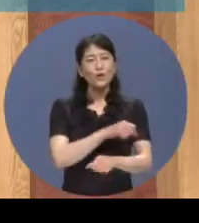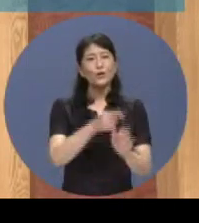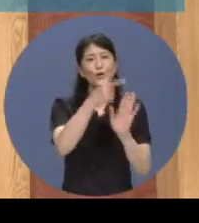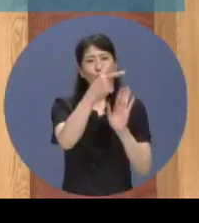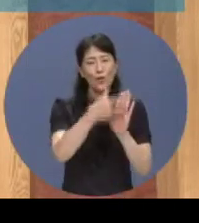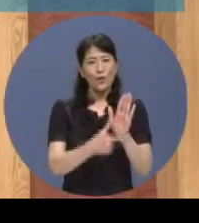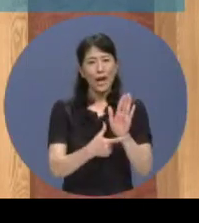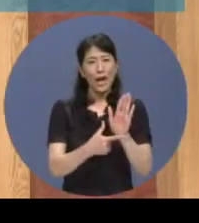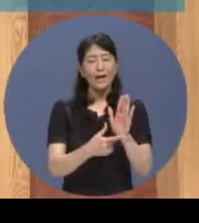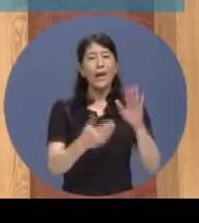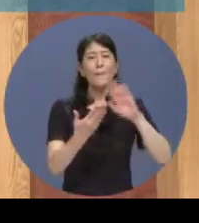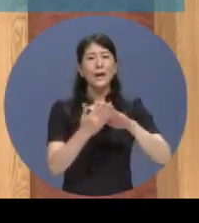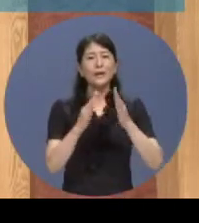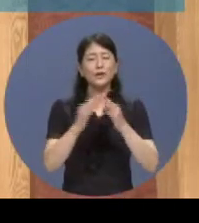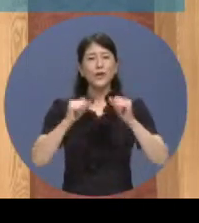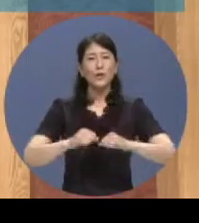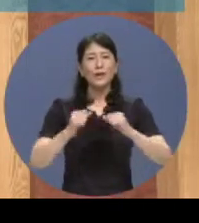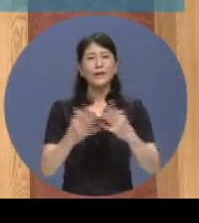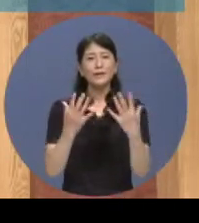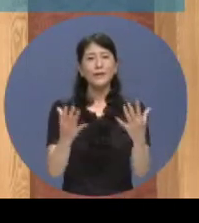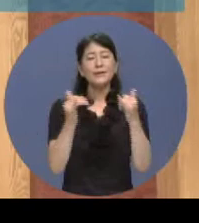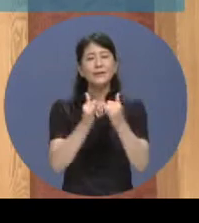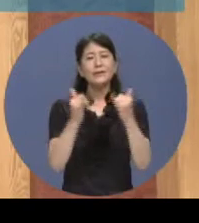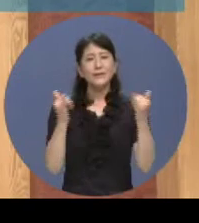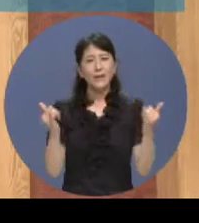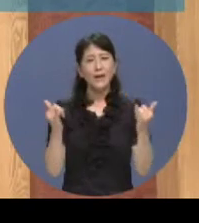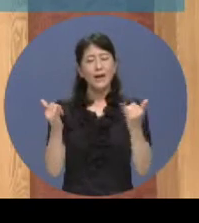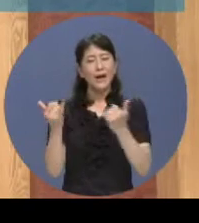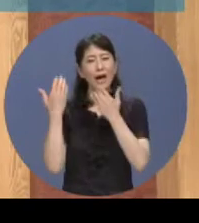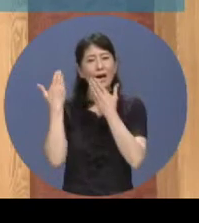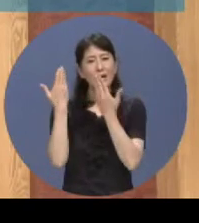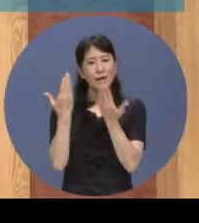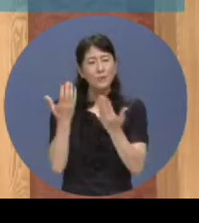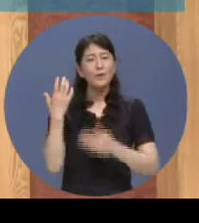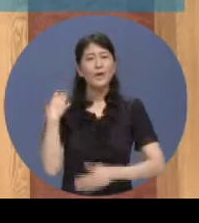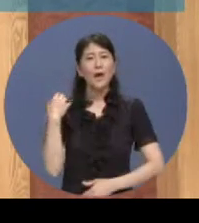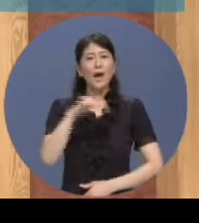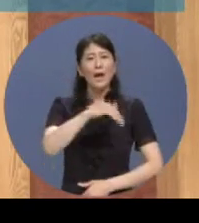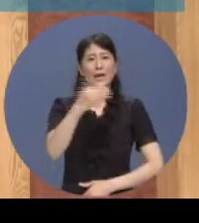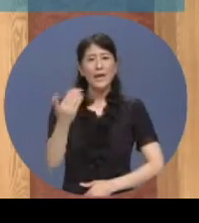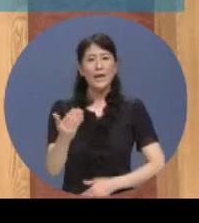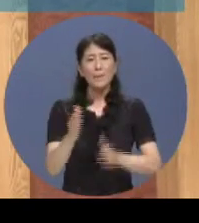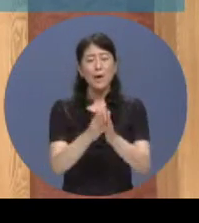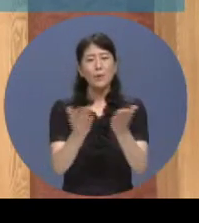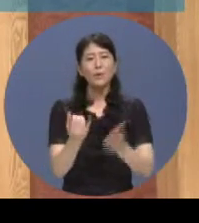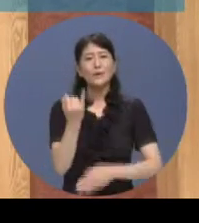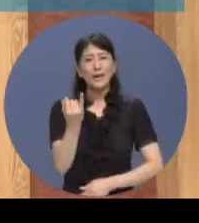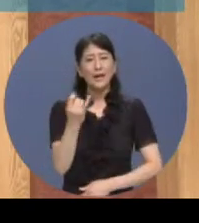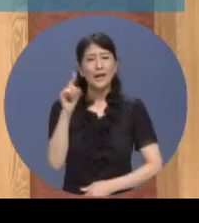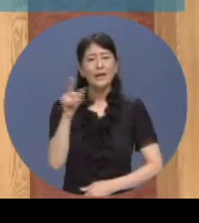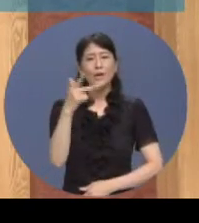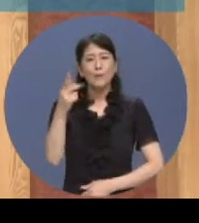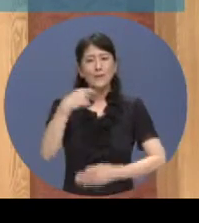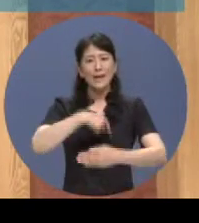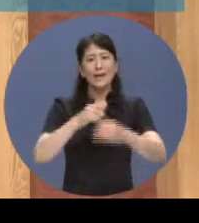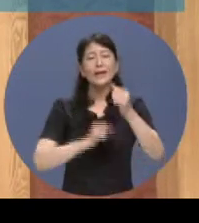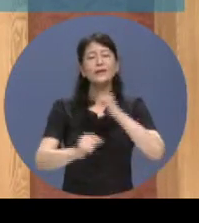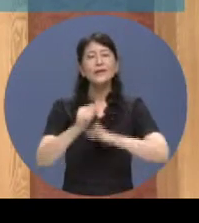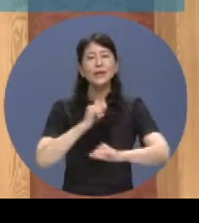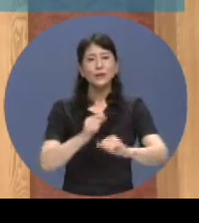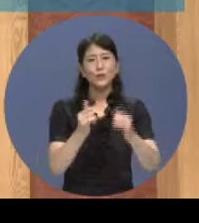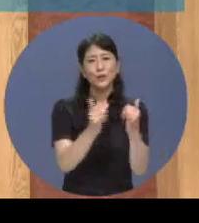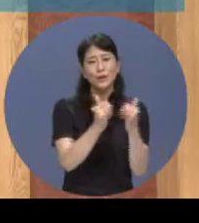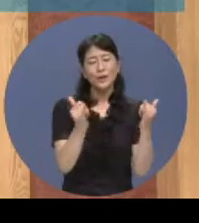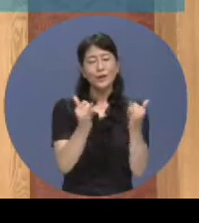コーナー、町を元気にする達人たちでは、リポーターの山本愛子さんが生駒市内で活躍